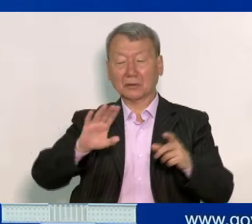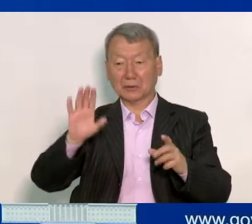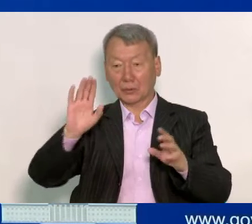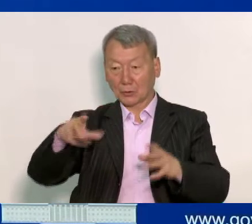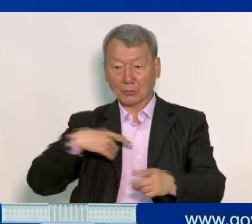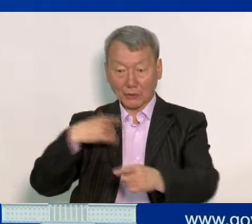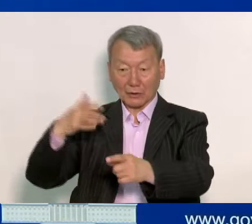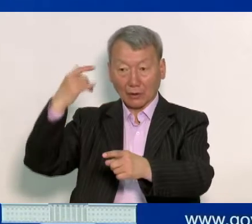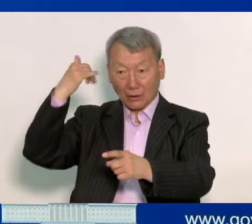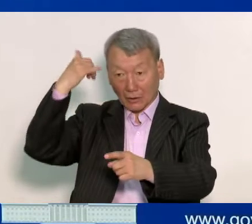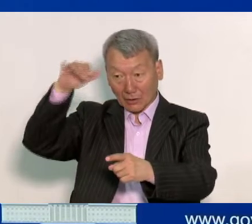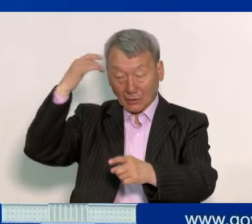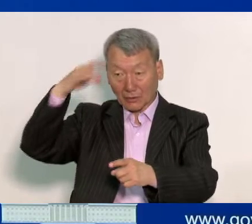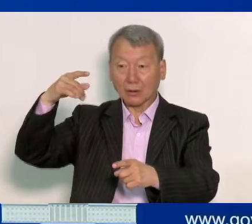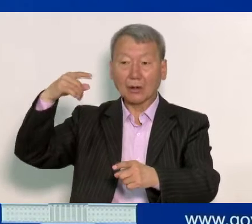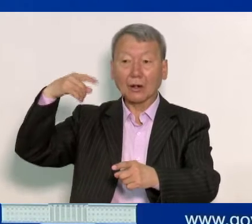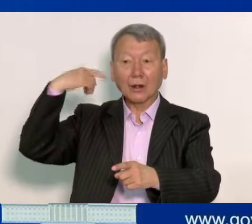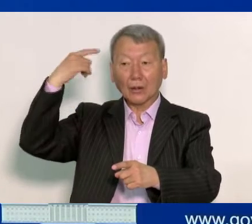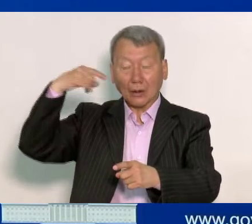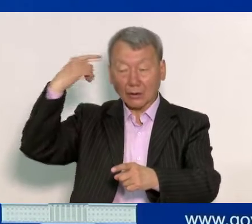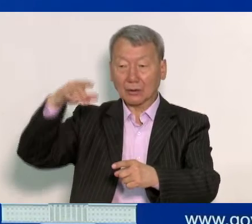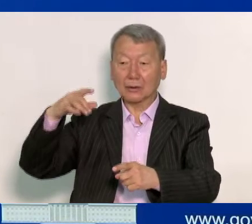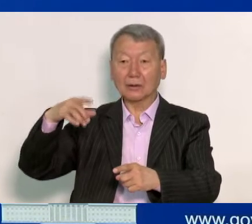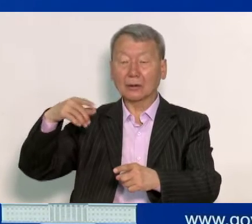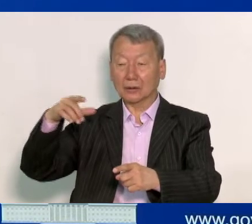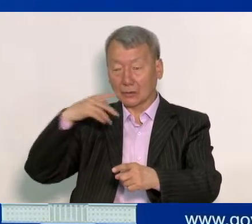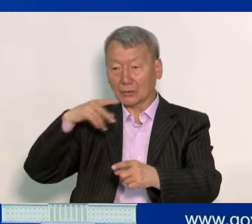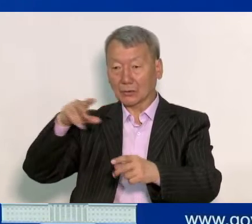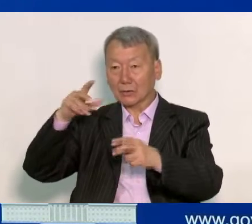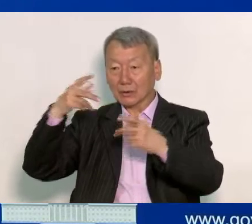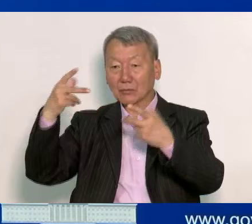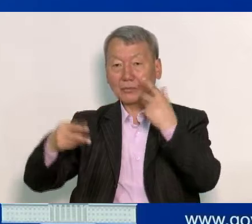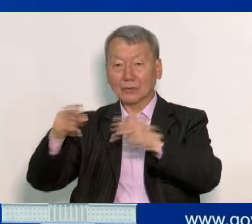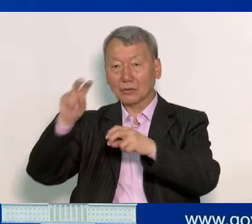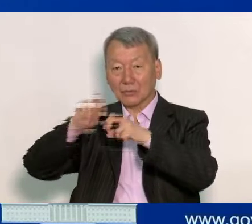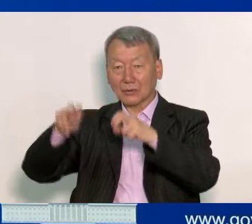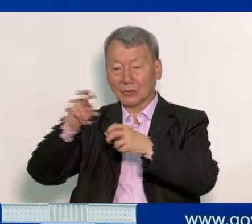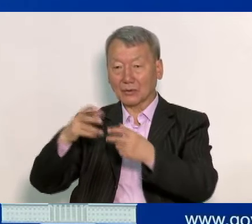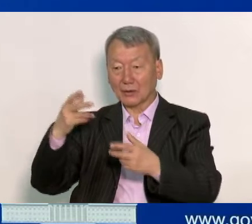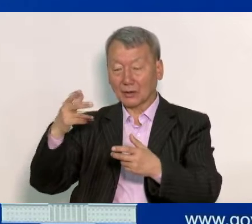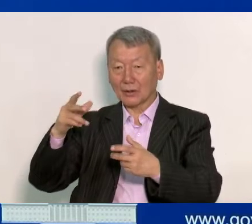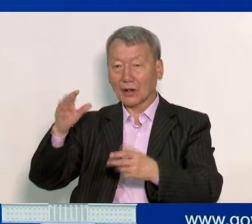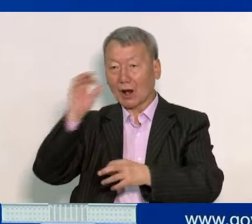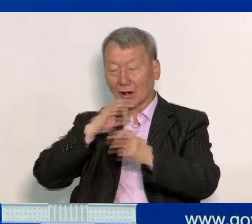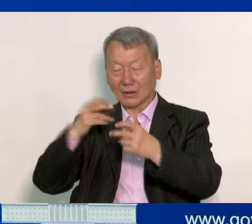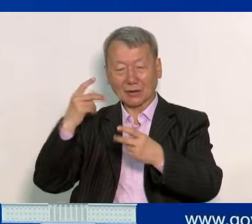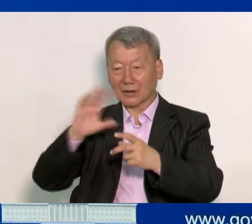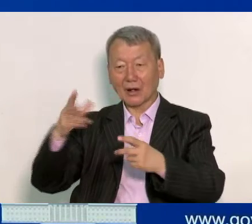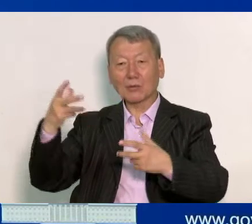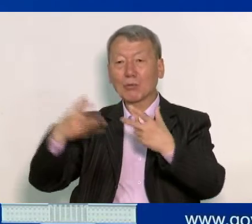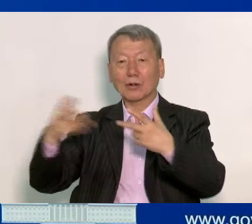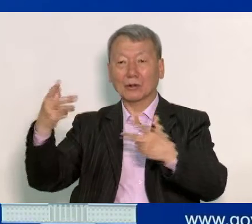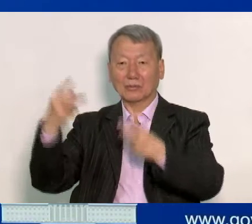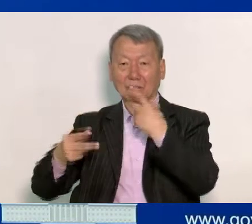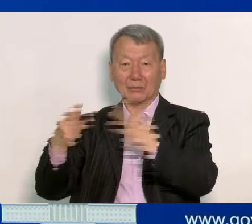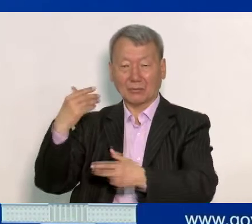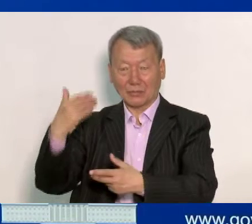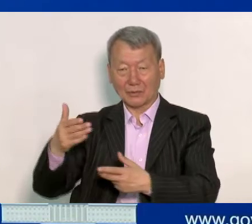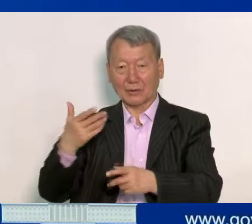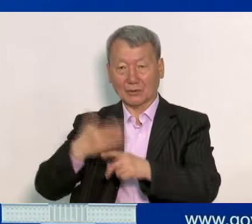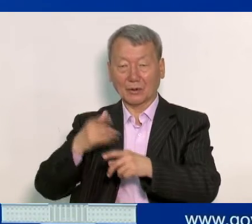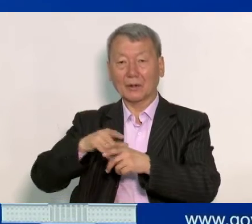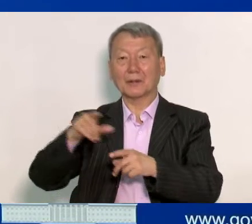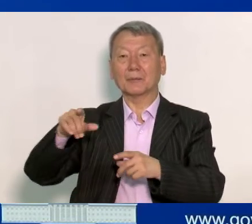койду дагы, уйду дагы вакцинациядан өткөзүп атабыз. Мына ошонун натыйжасында мындай зоноздук оорулар деп